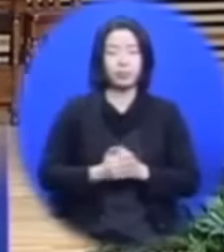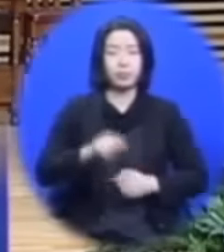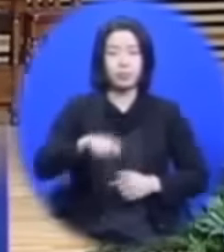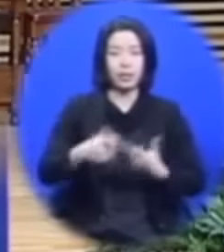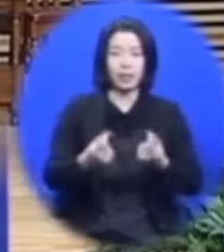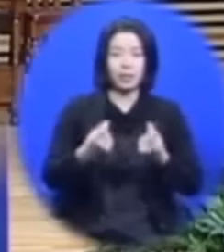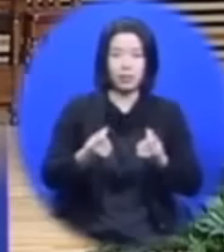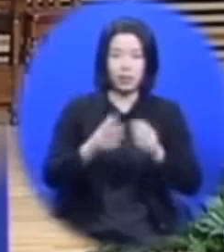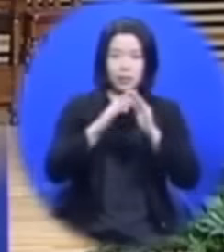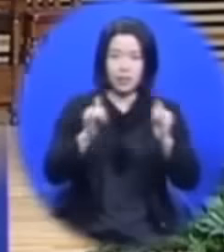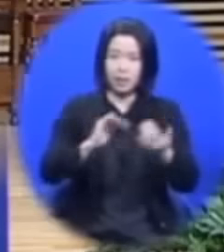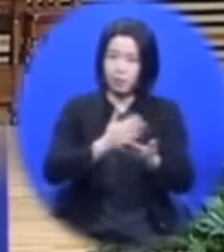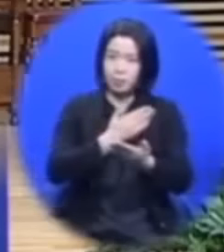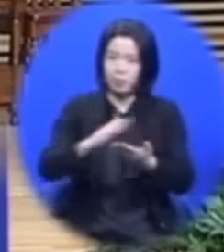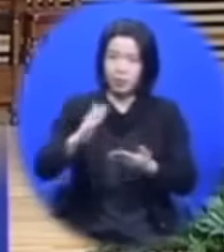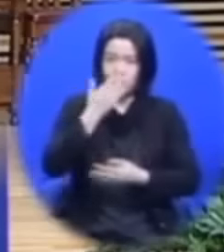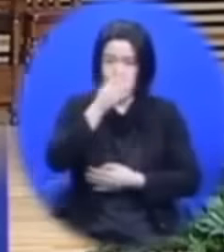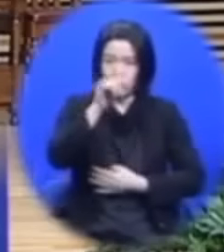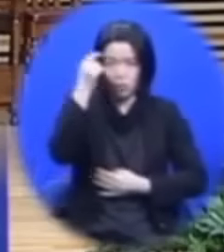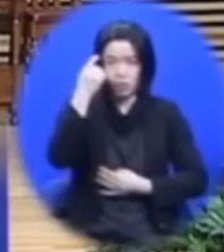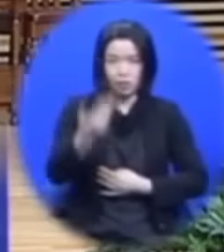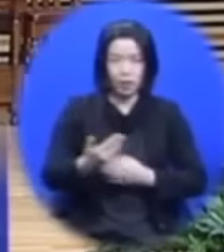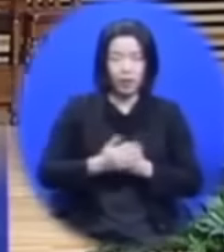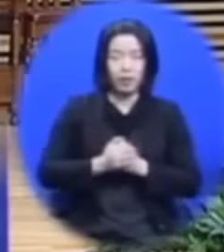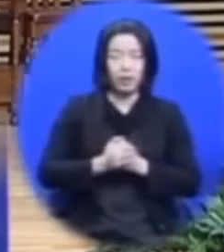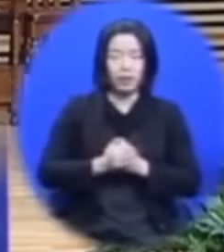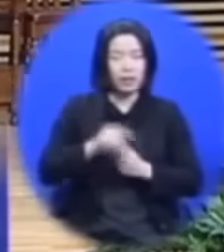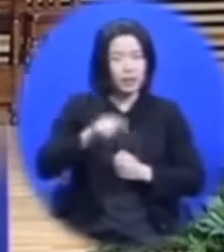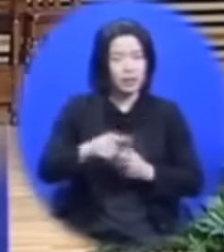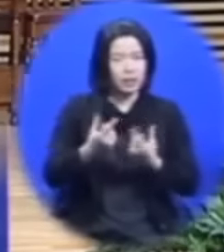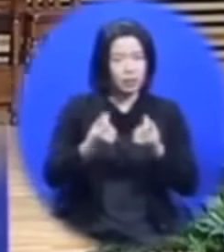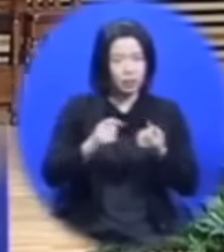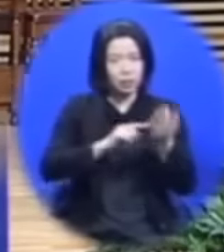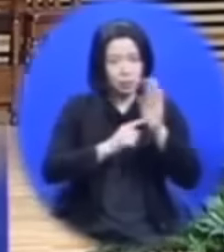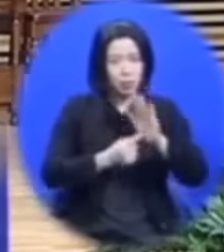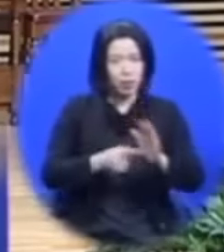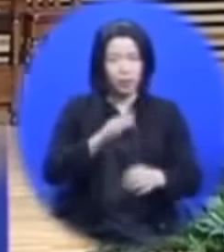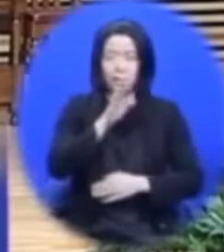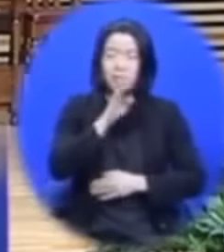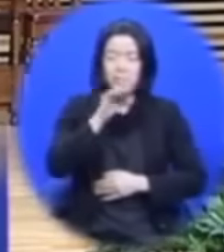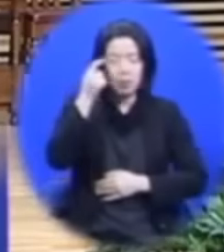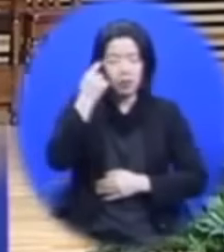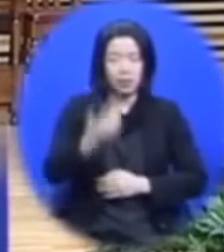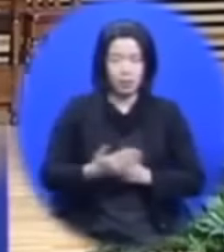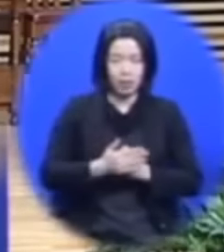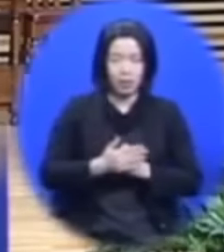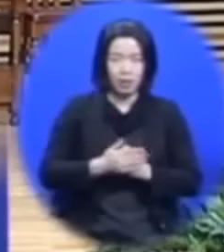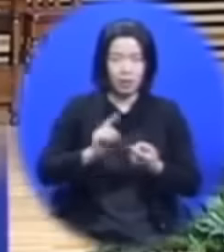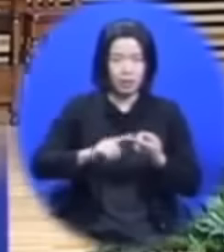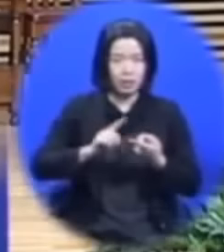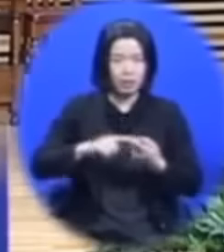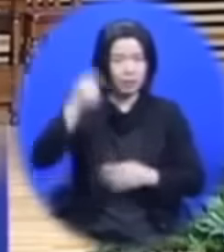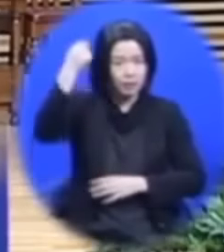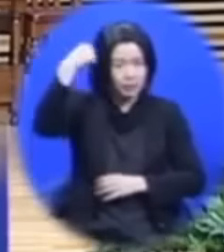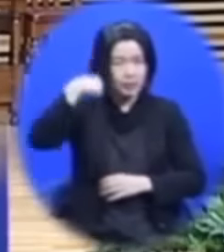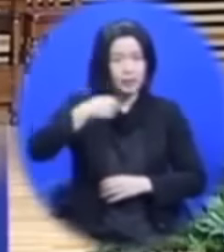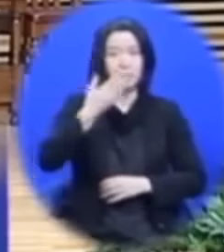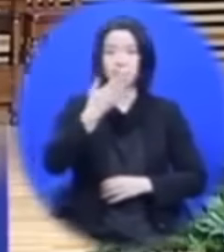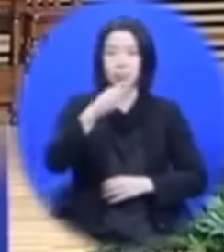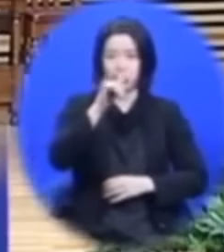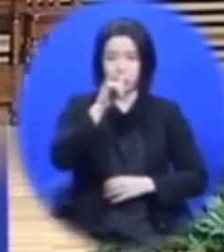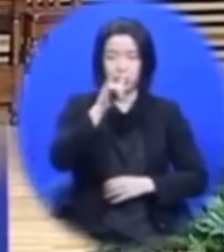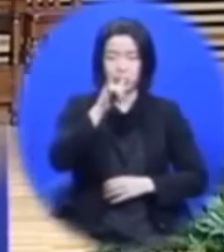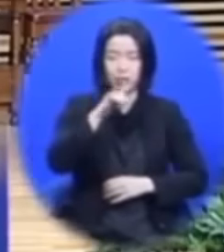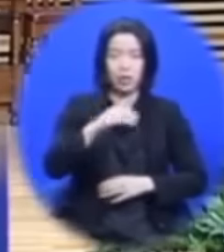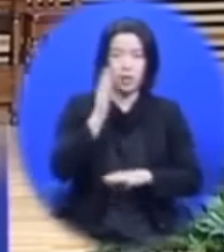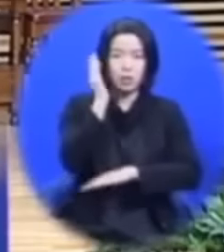이렇게 사람을 나눌 수 있을까? 또 이렇게 표현하는 것이 옳은가? 라는 느낌을 받으실 수도 있겠고